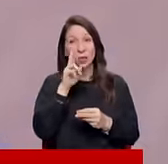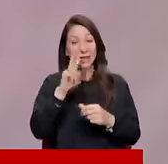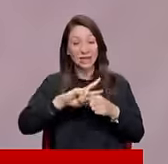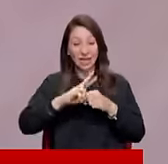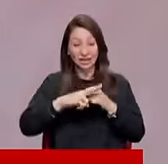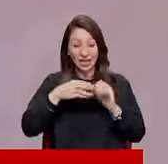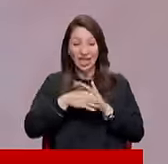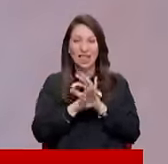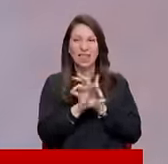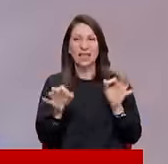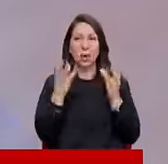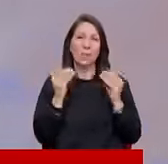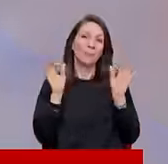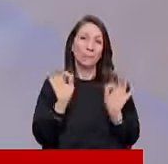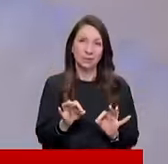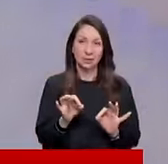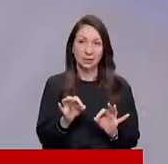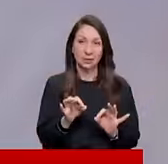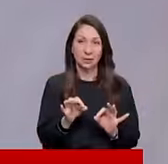haftaya girilirken netleşmeye başladı.